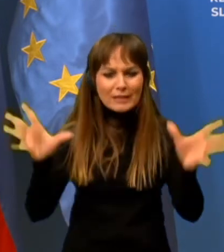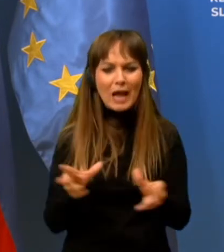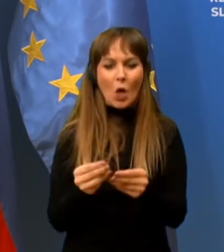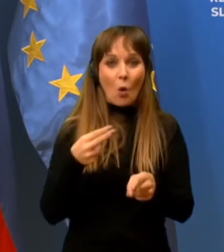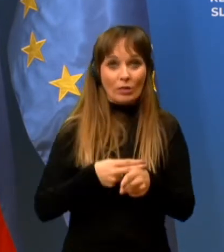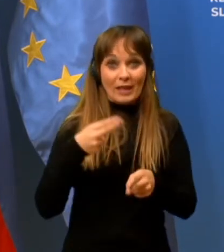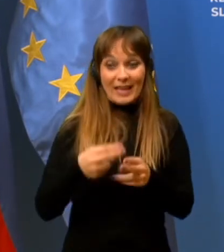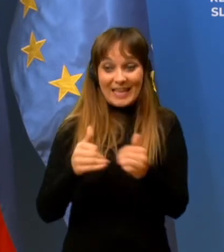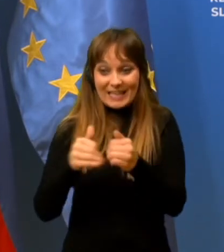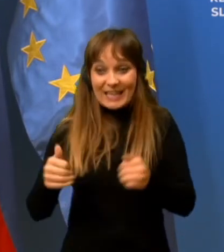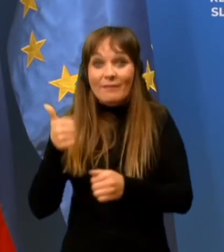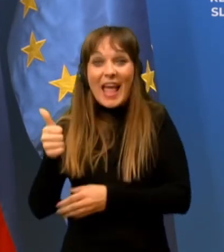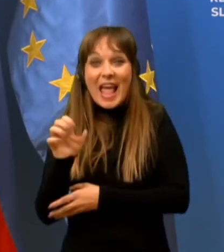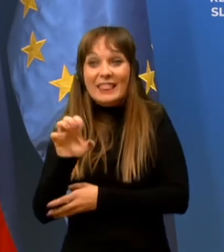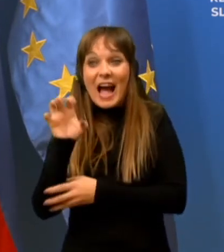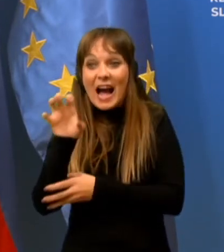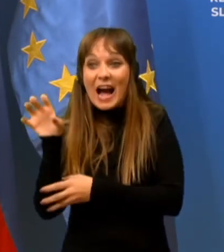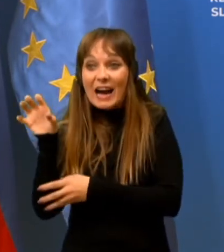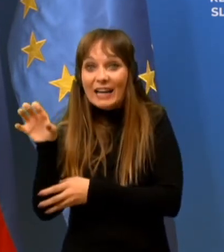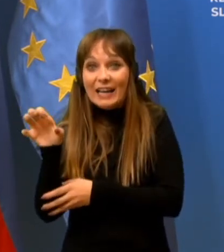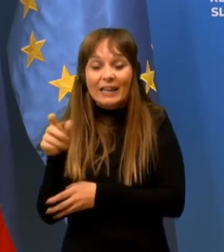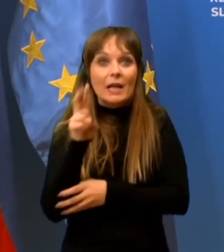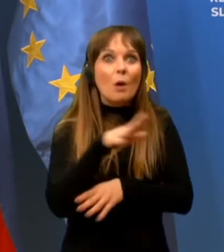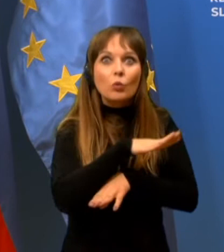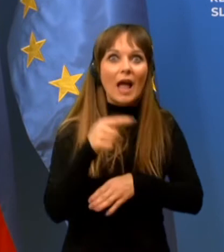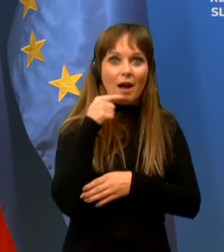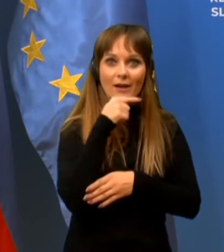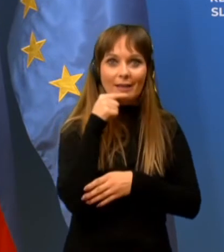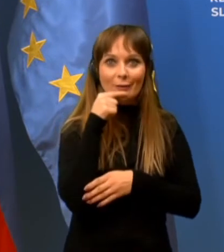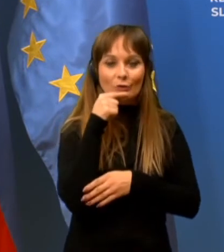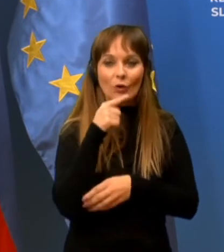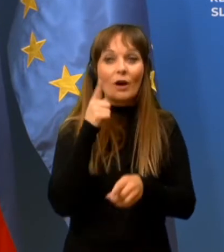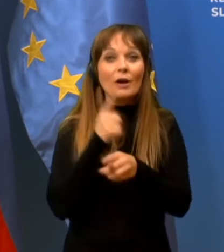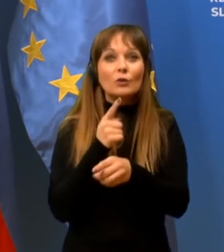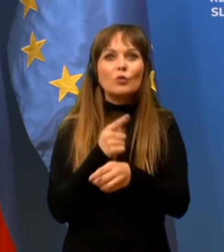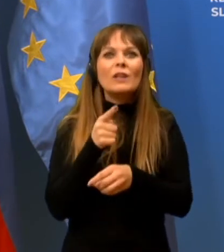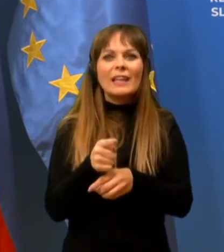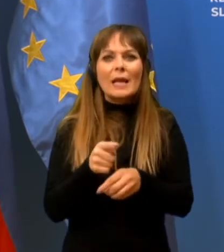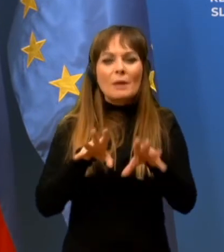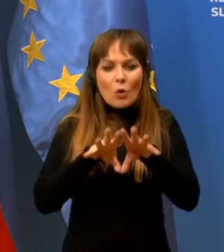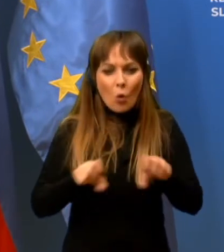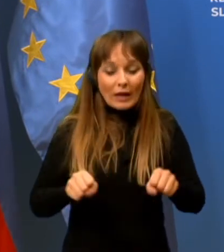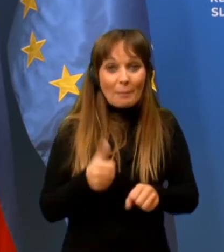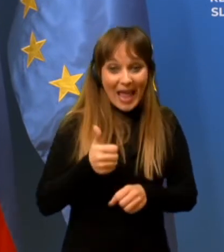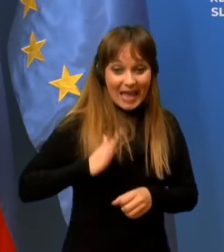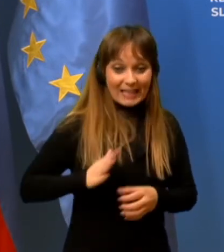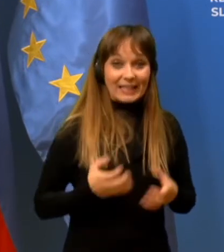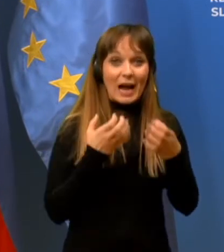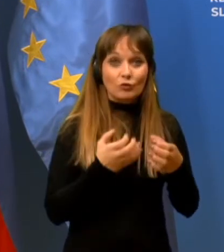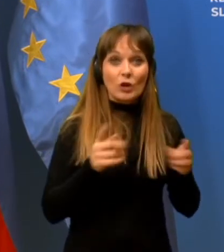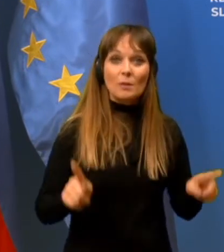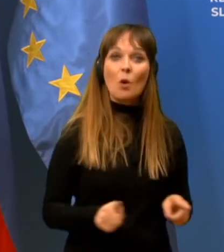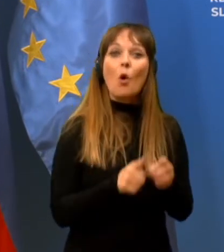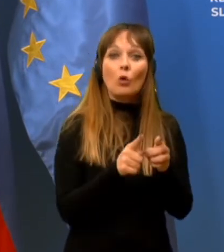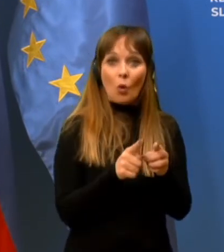z izjemo ene regije zavita v rdečo barvo. Z vladnimi ukrepi želimo na eni strani vzdrževati